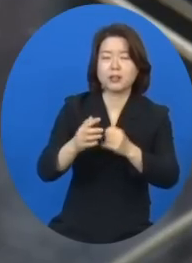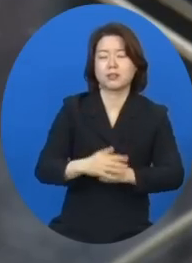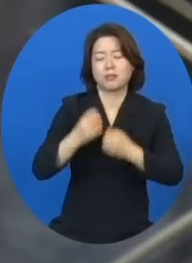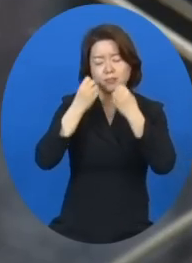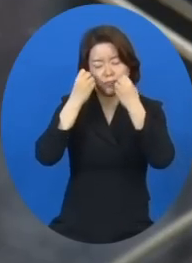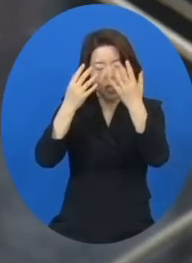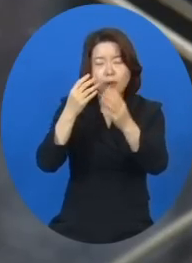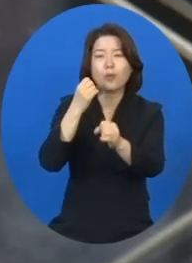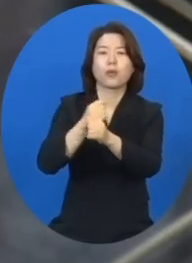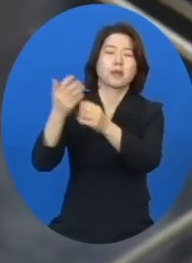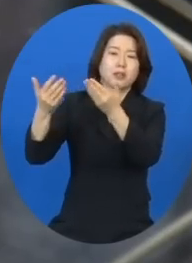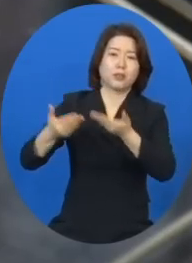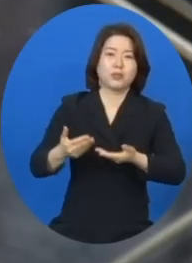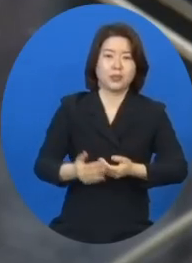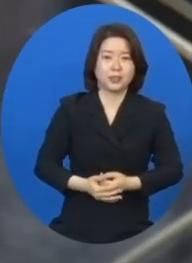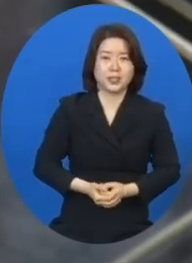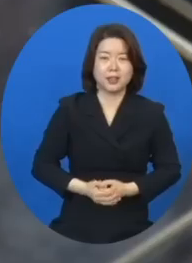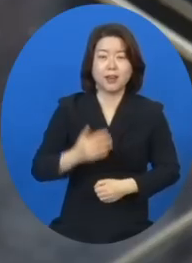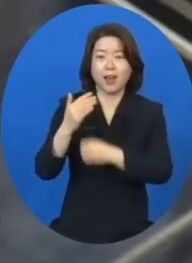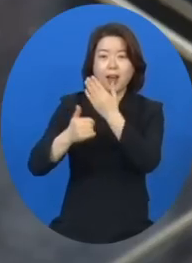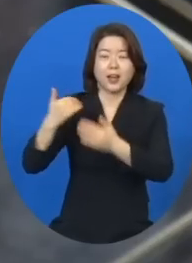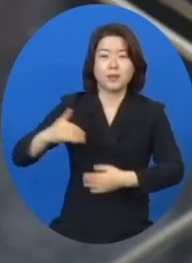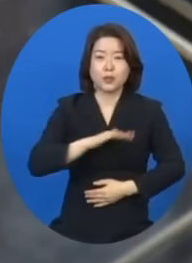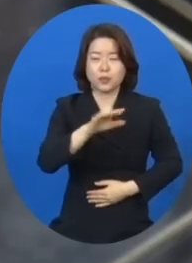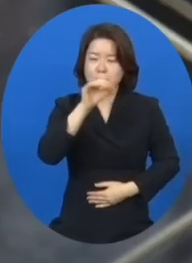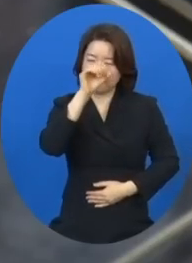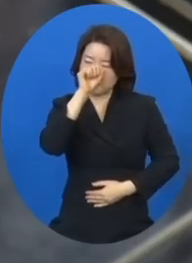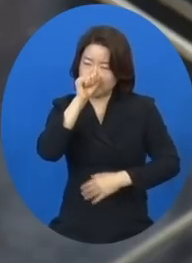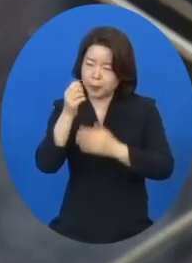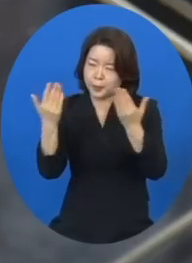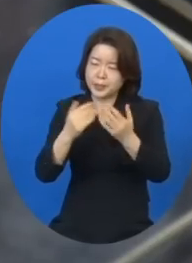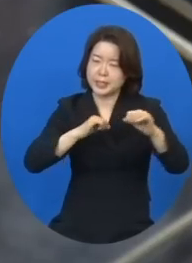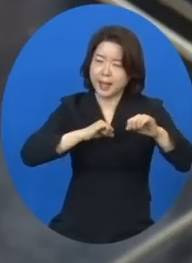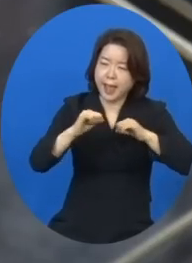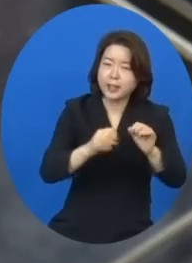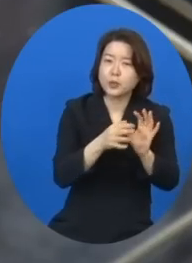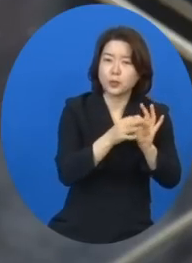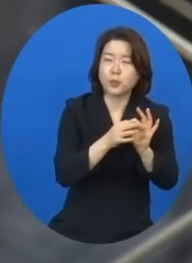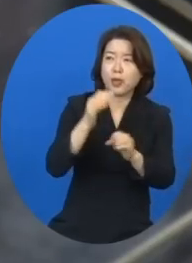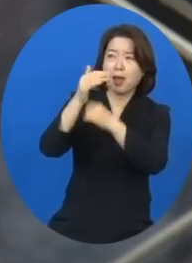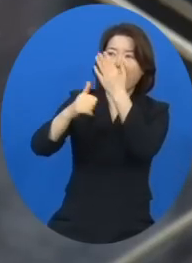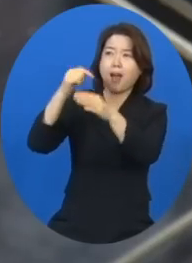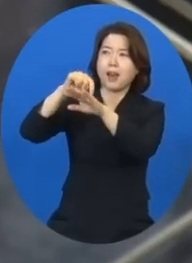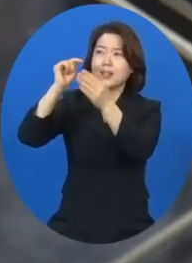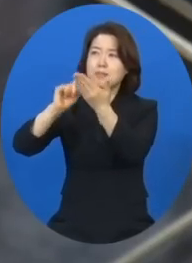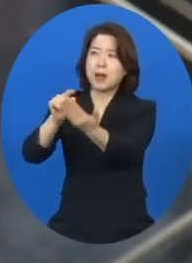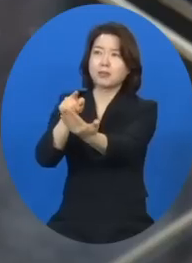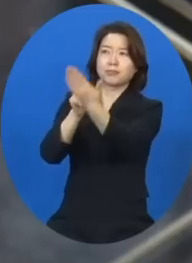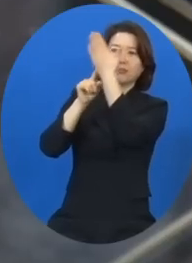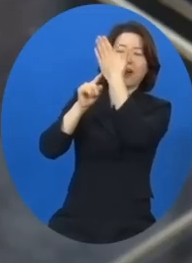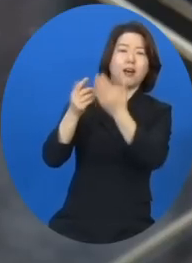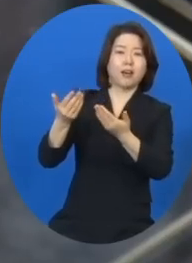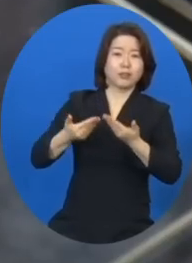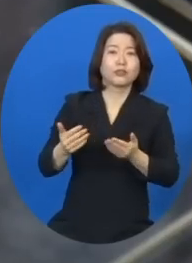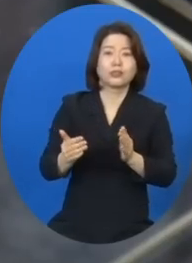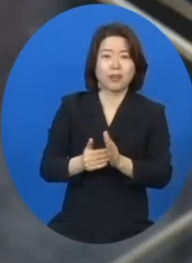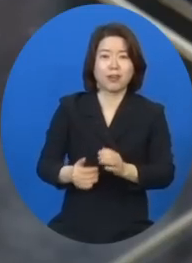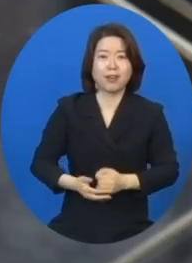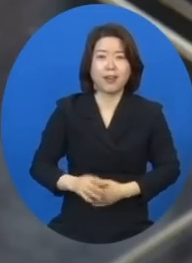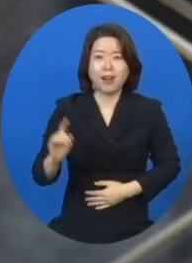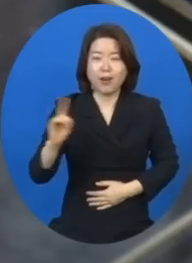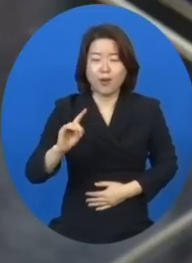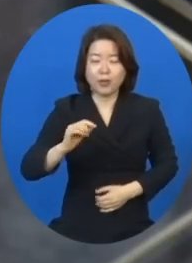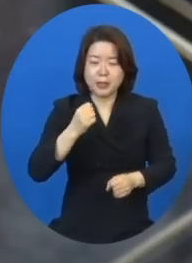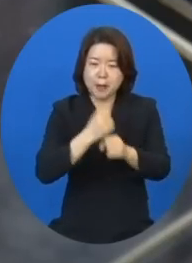만드셨어요. 하나님이 우리의 선한 행동을 통해 하나님의 마음을 드러내시는 거예요. 어떤